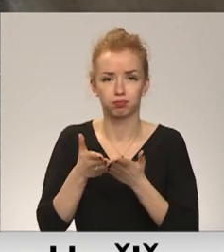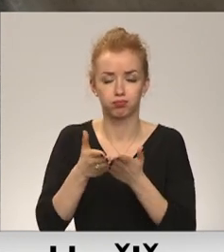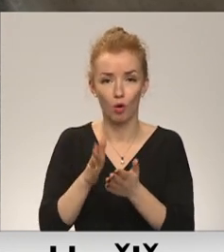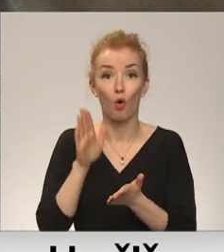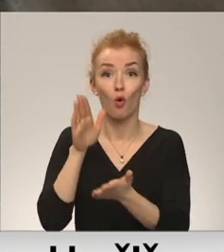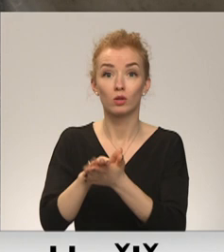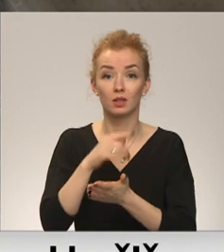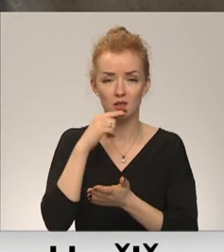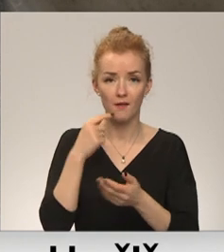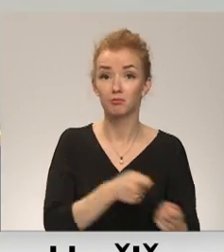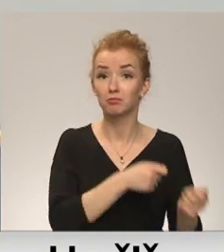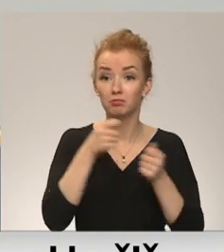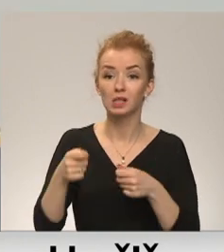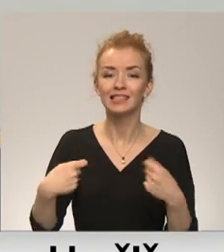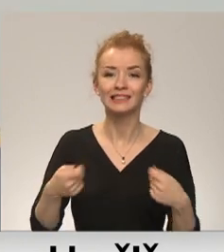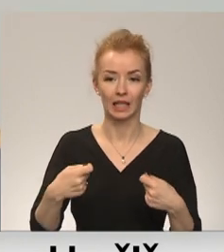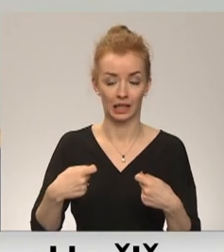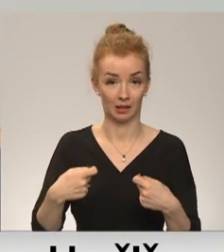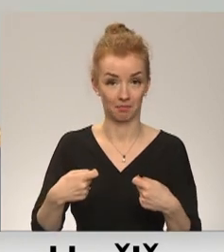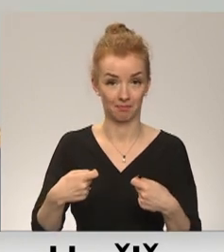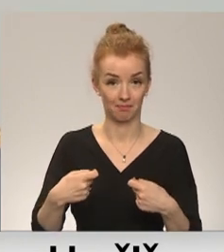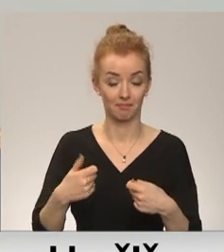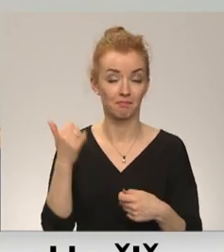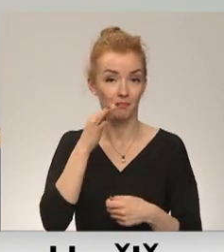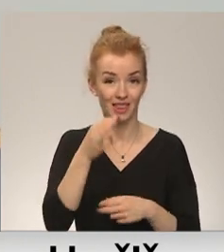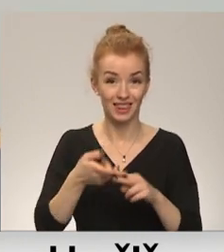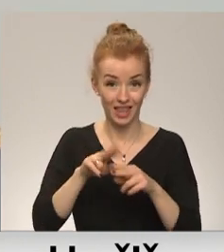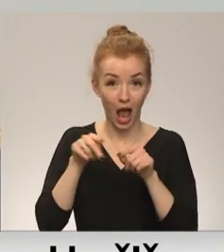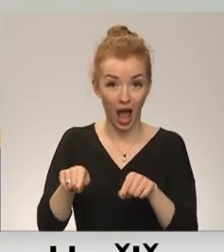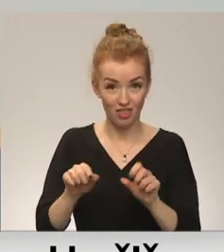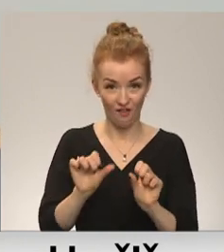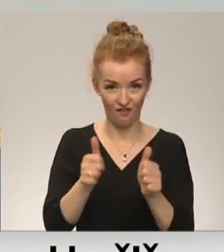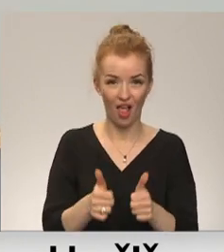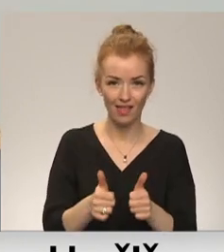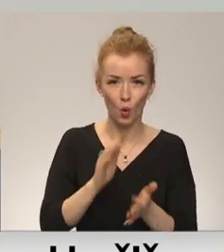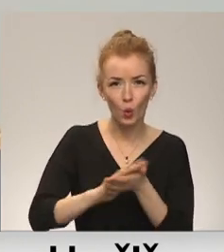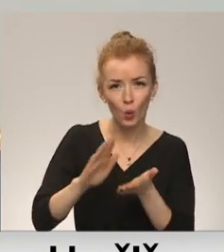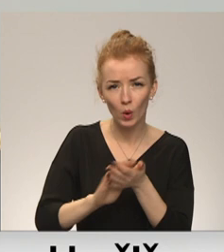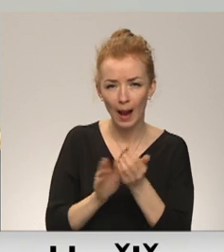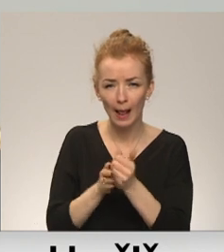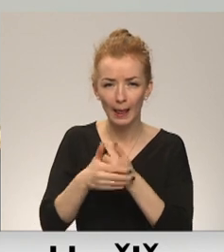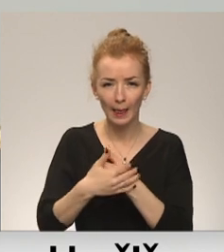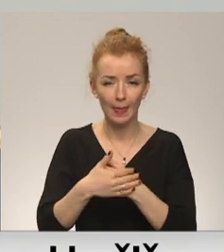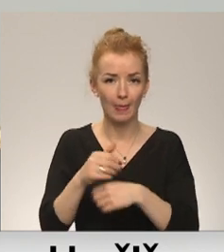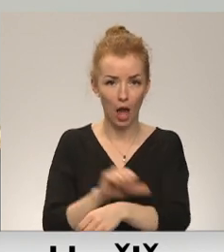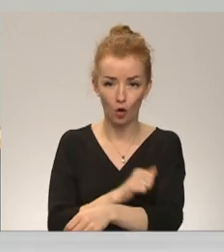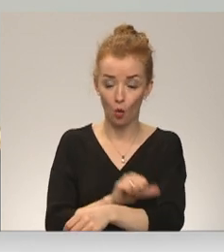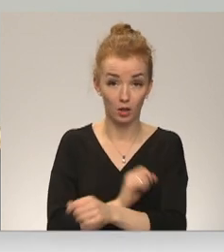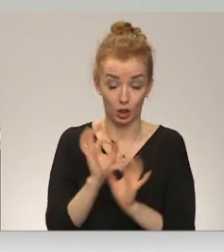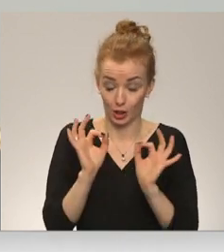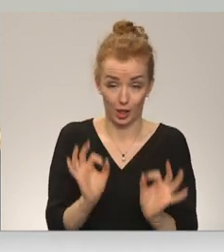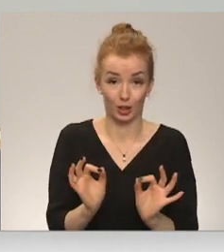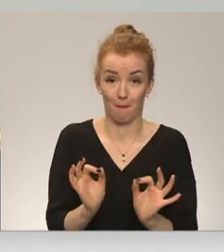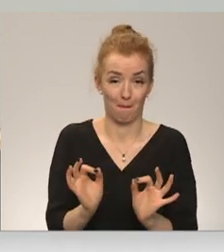tika transportēti zirgi. Šādā veidā maskētas narkotiskās vielas ar tādu izdomu, tiešām